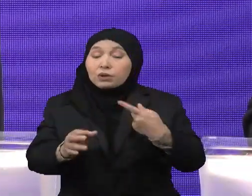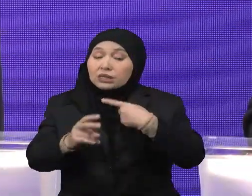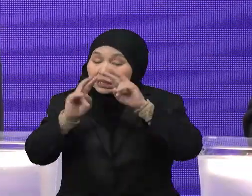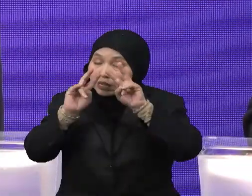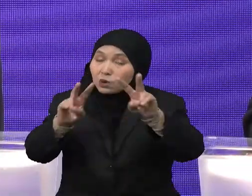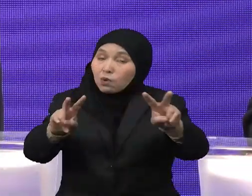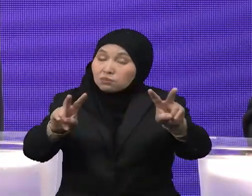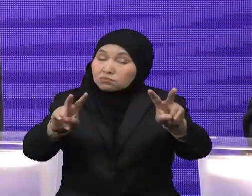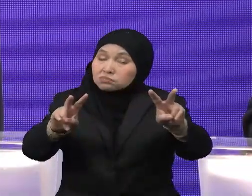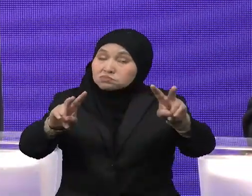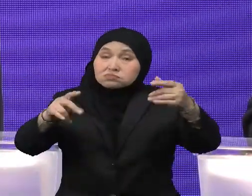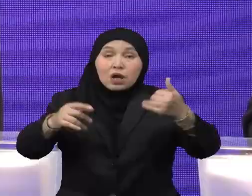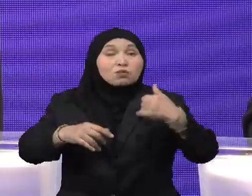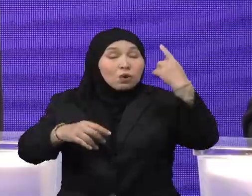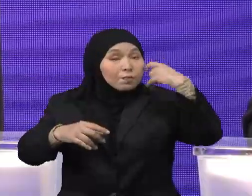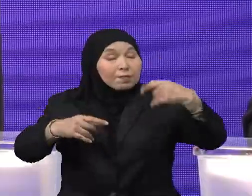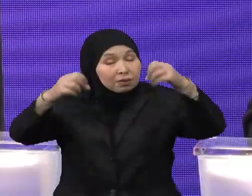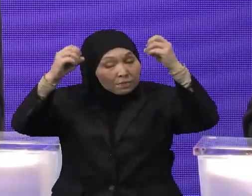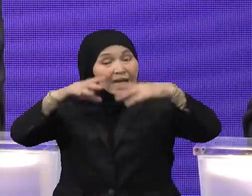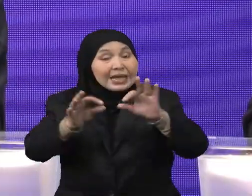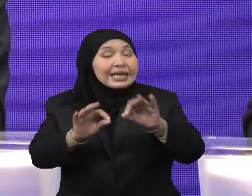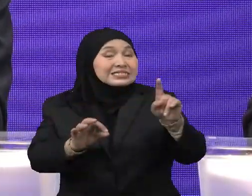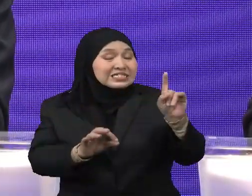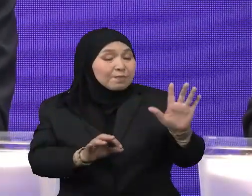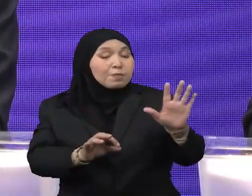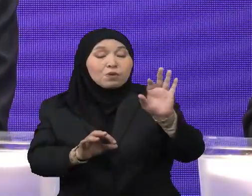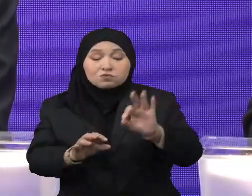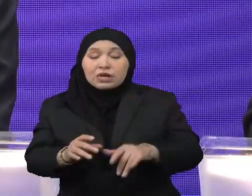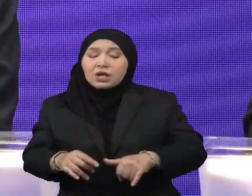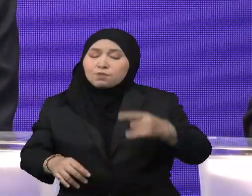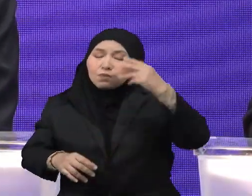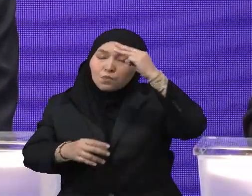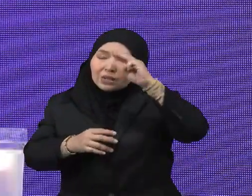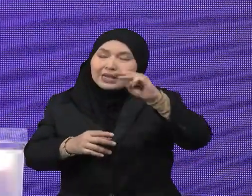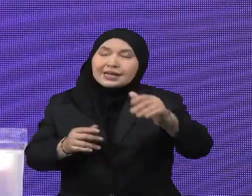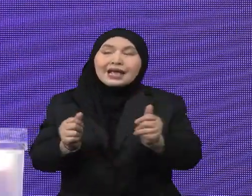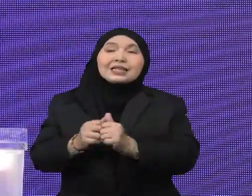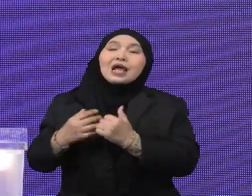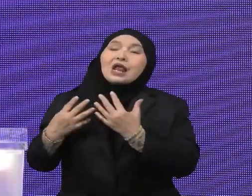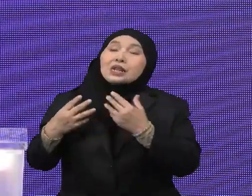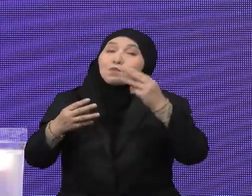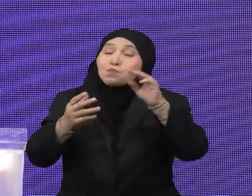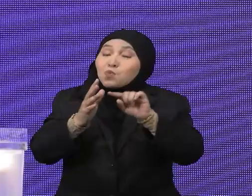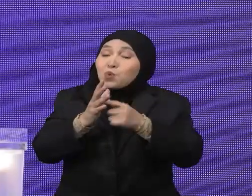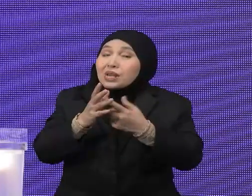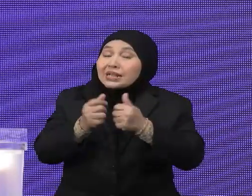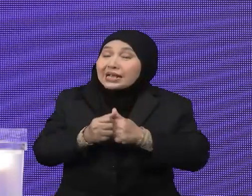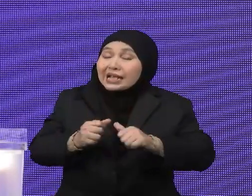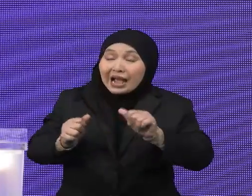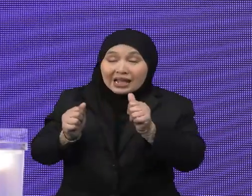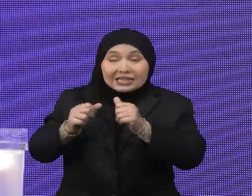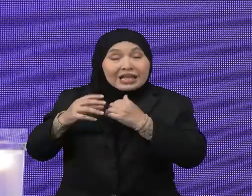dan perempuan yang dirahmati Allah 159 dan dimulai dengan kelembutan ini ini